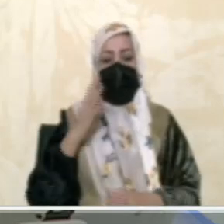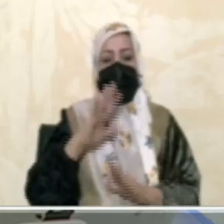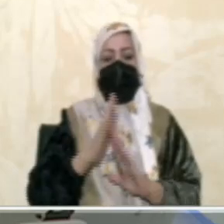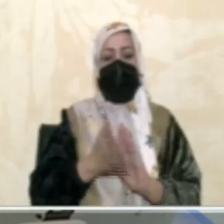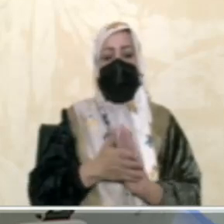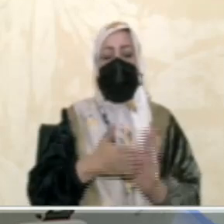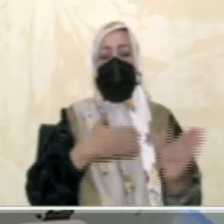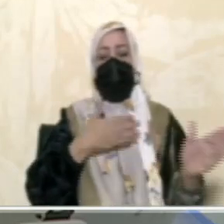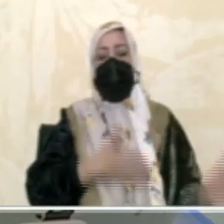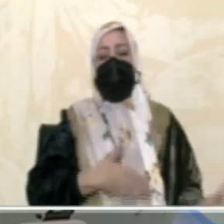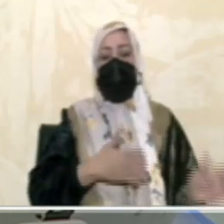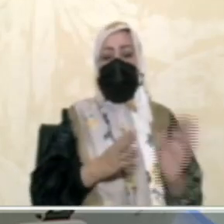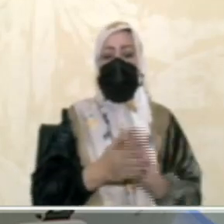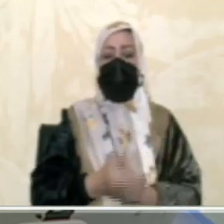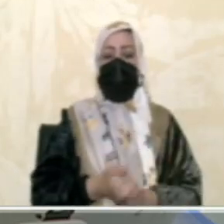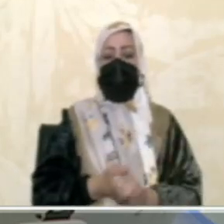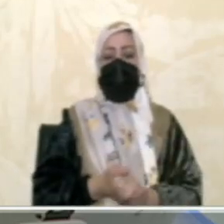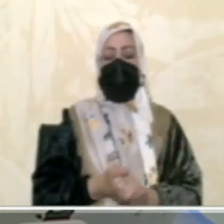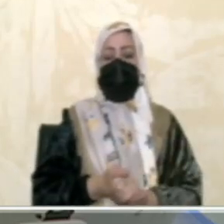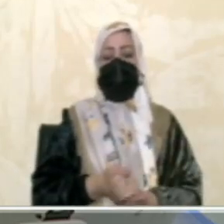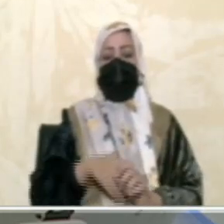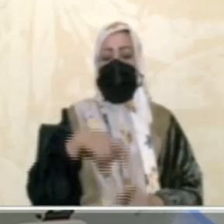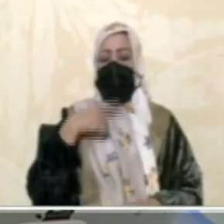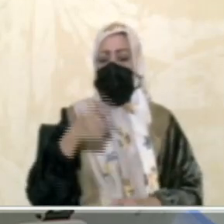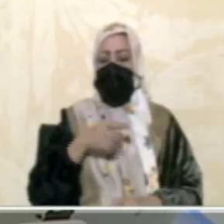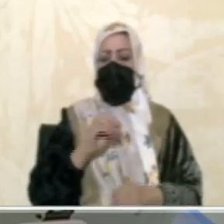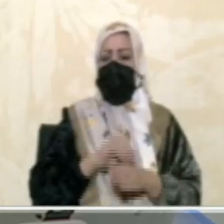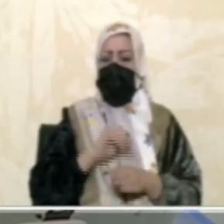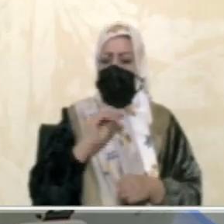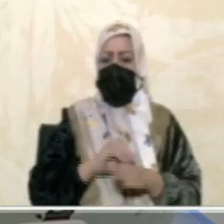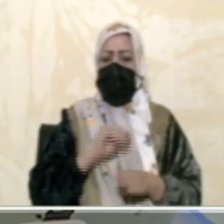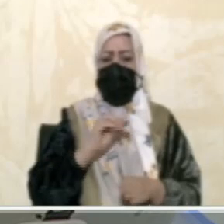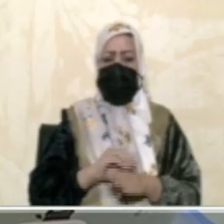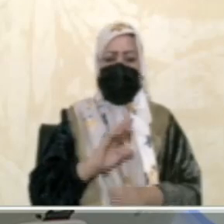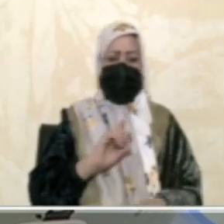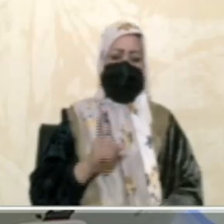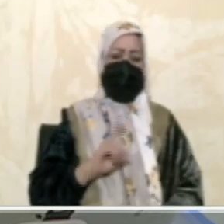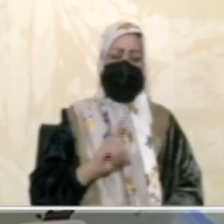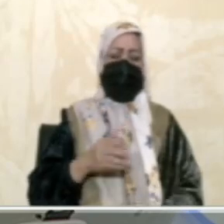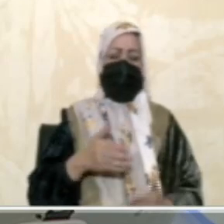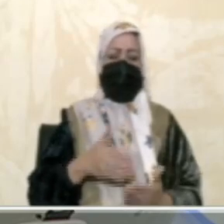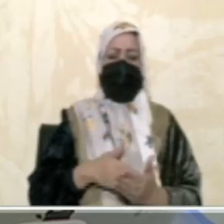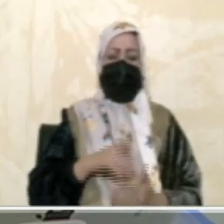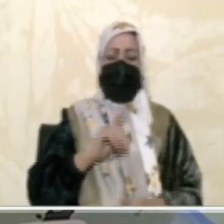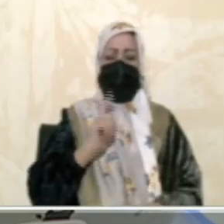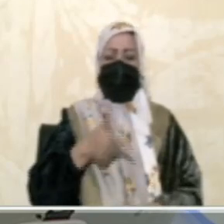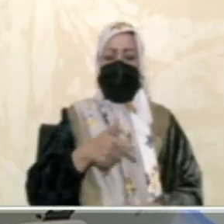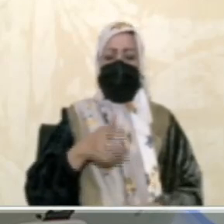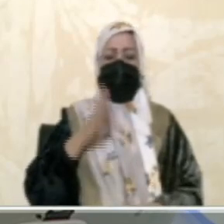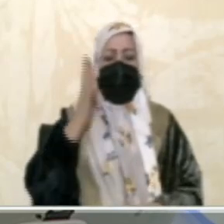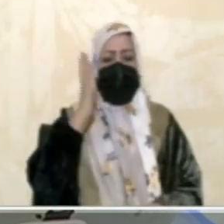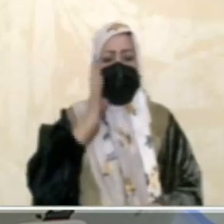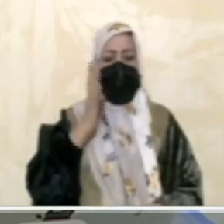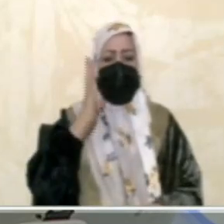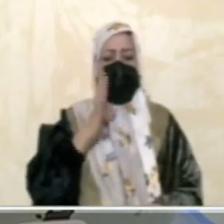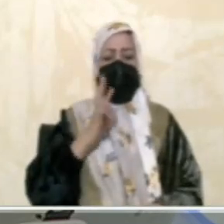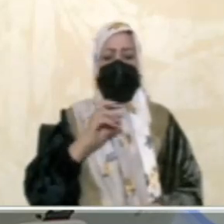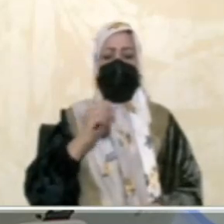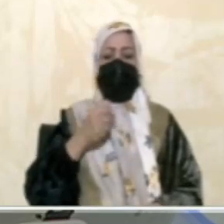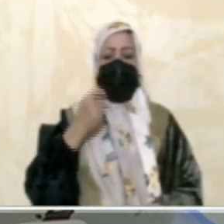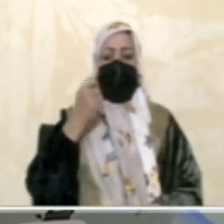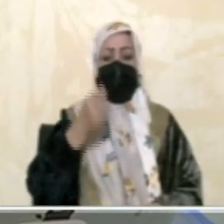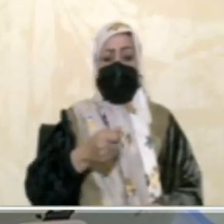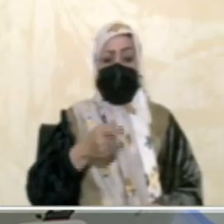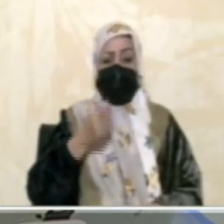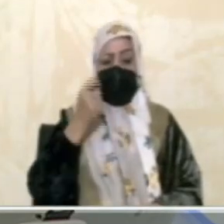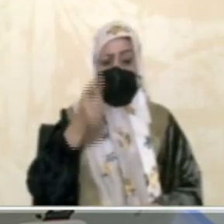على من يتركه نعترض على من يبطل اعطاء زكاه الفطر نقدا نعترض